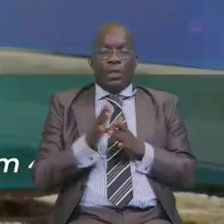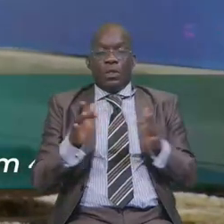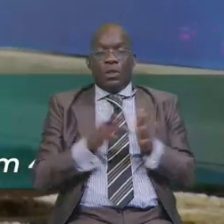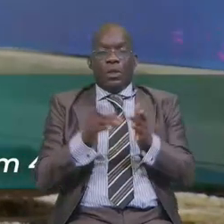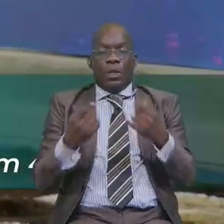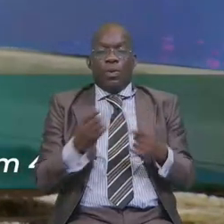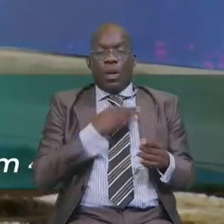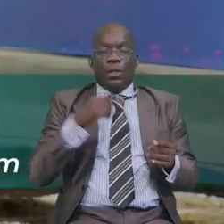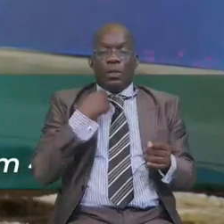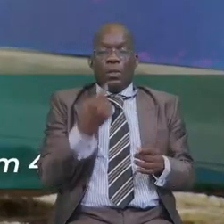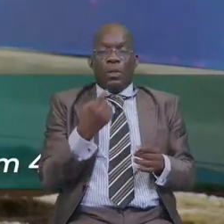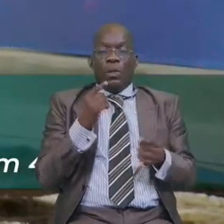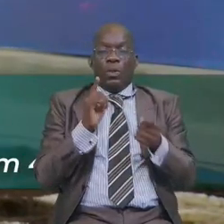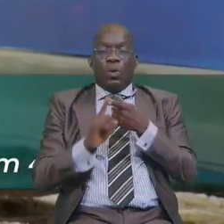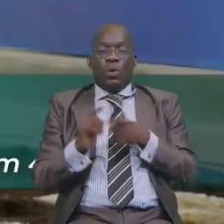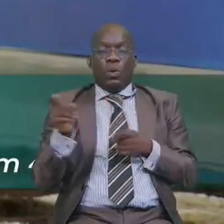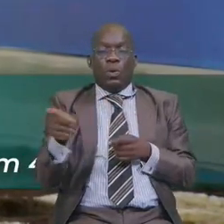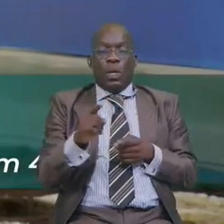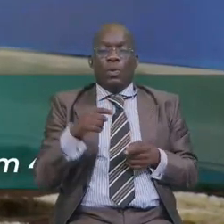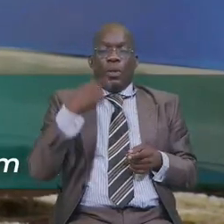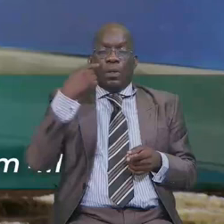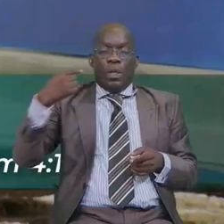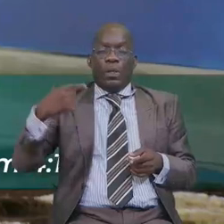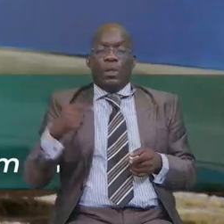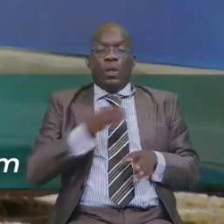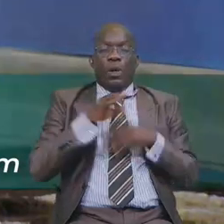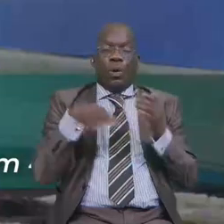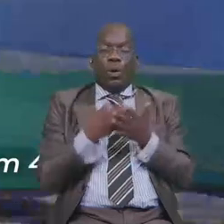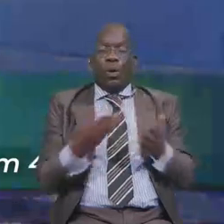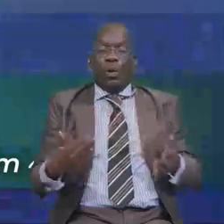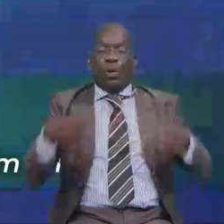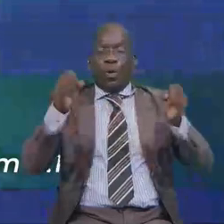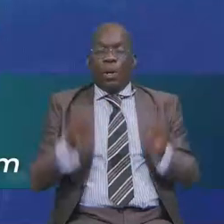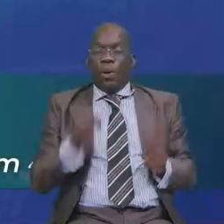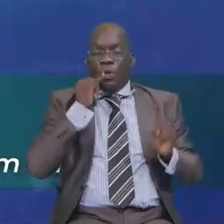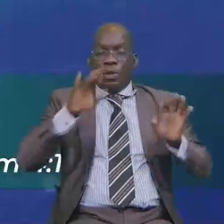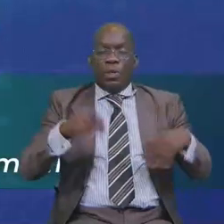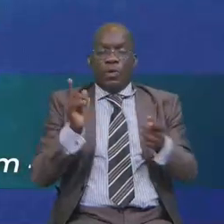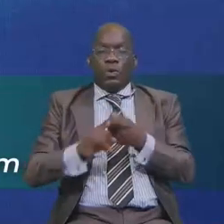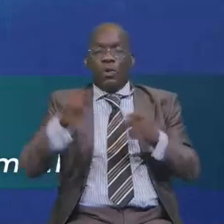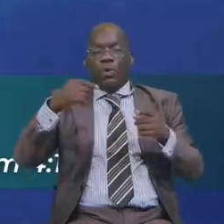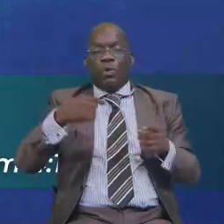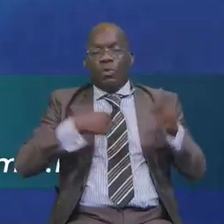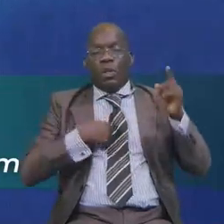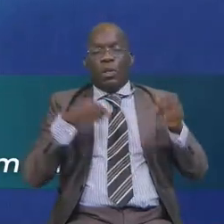Jésus s'approcha, leur parla. Tout pouvoir m'a été donné dans le ciel et sur la terre.